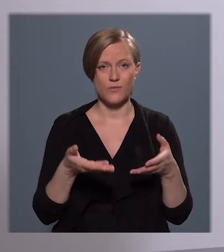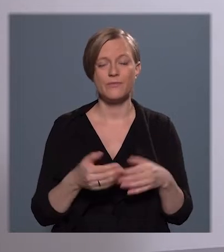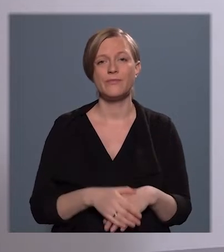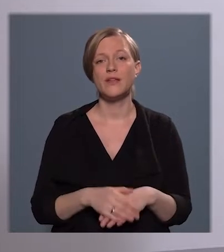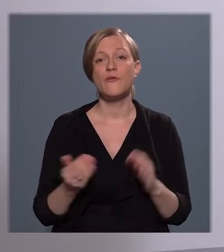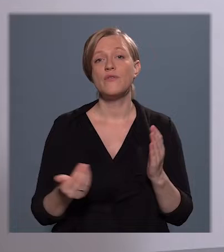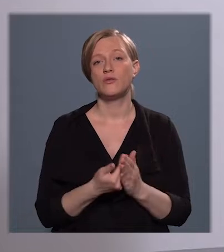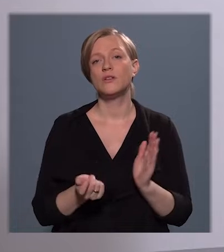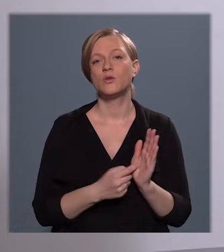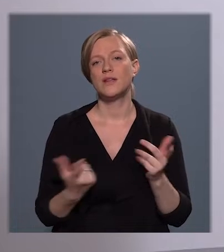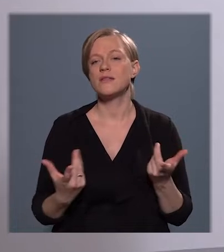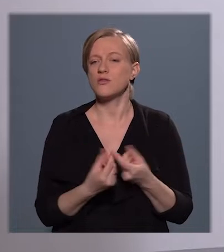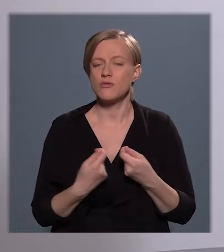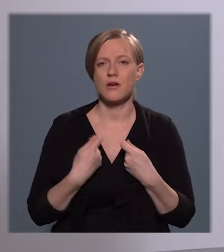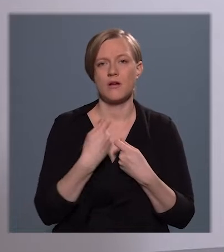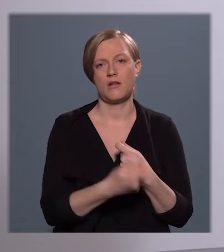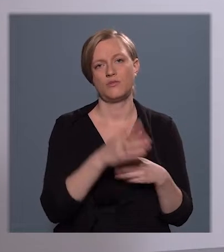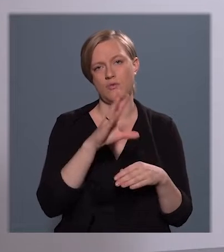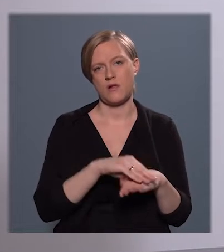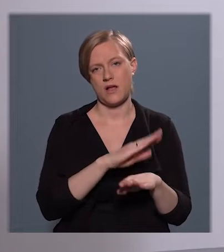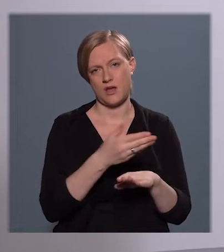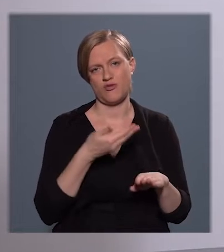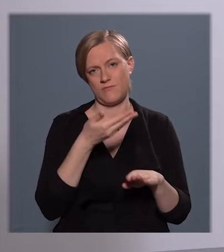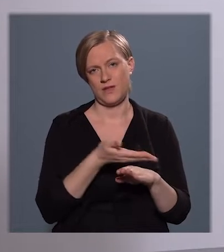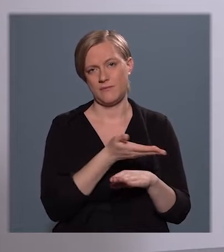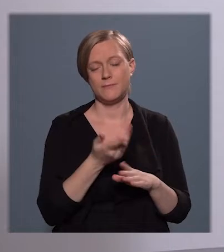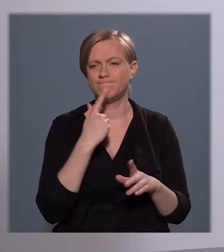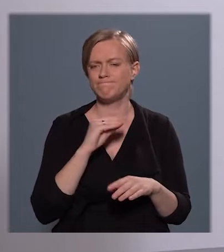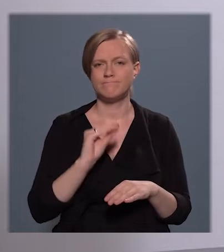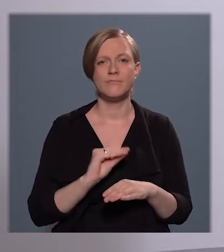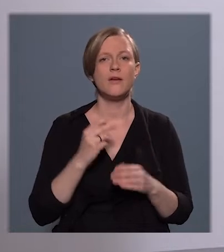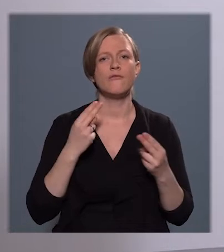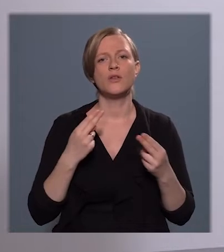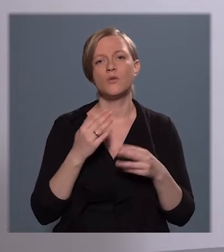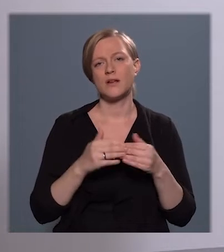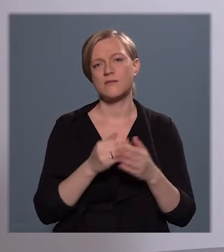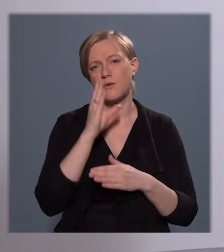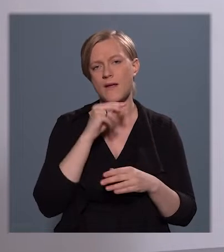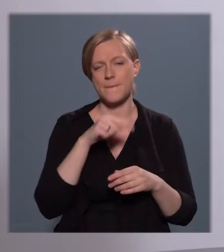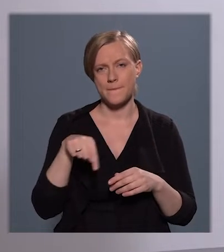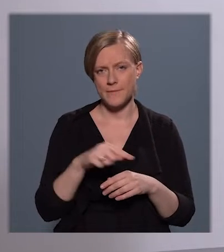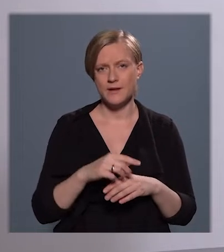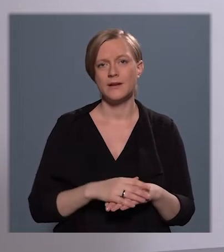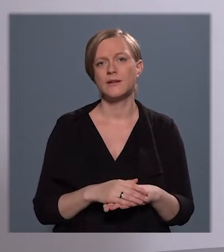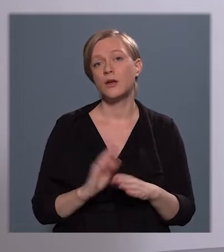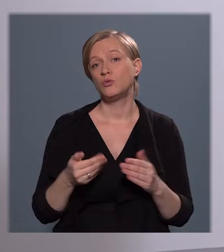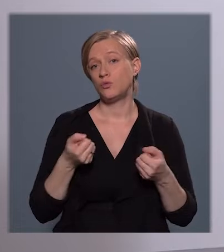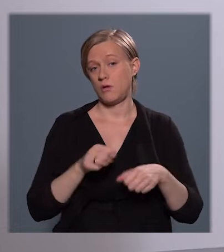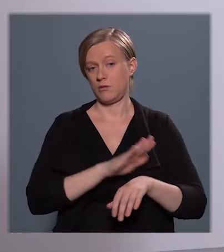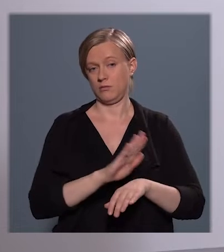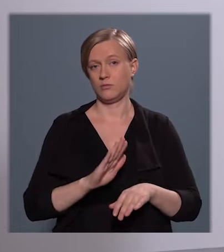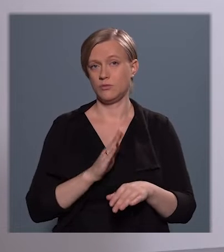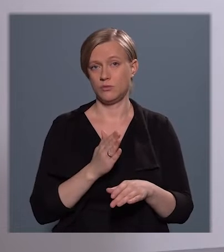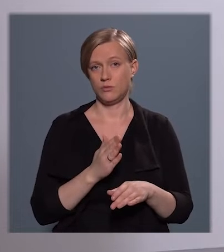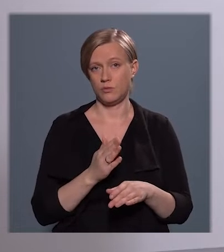felújítási kötelezettséggel adunk lakásokat bérbe. Ez azt jelenti, hogy a vagyonkezelő emberei a vagyonkezelő tulajdonában lévő